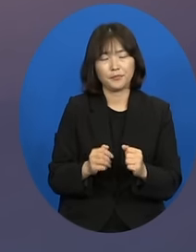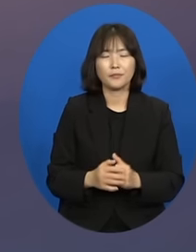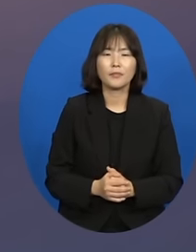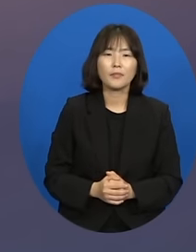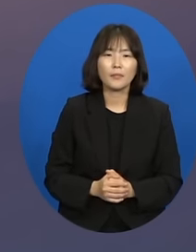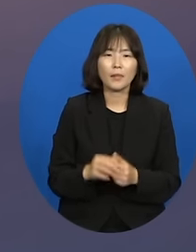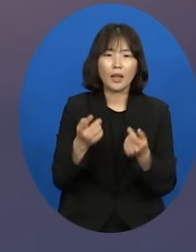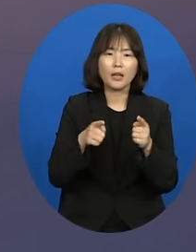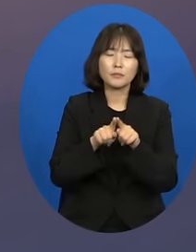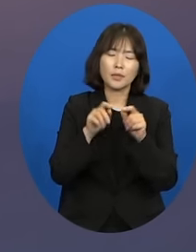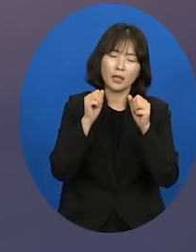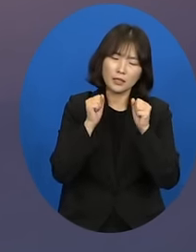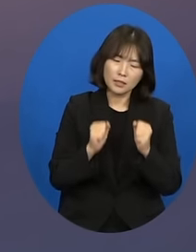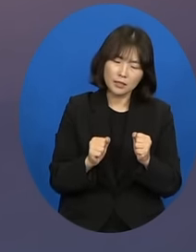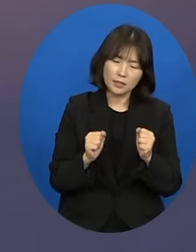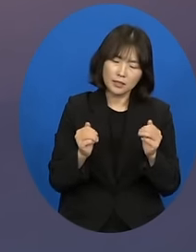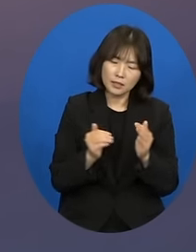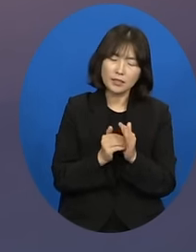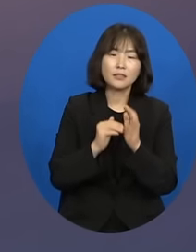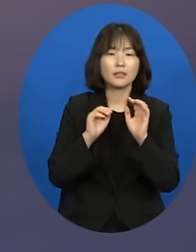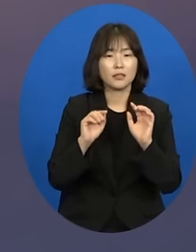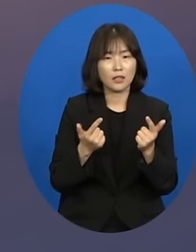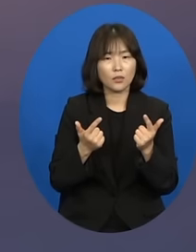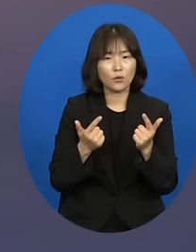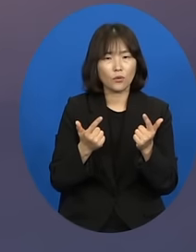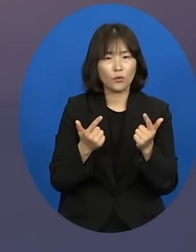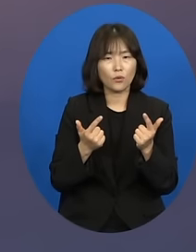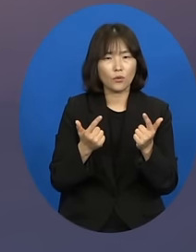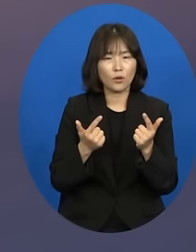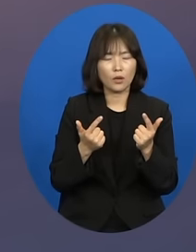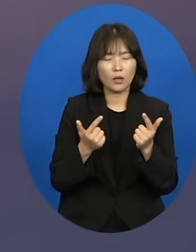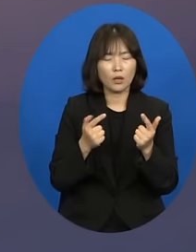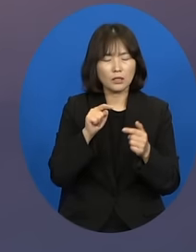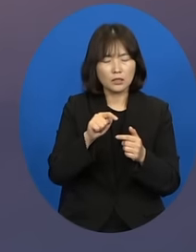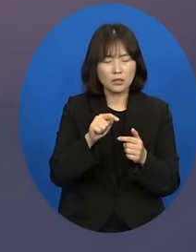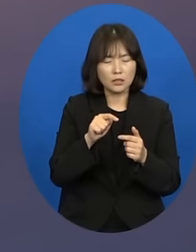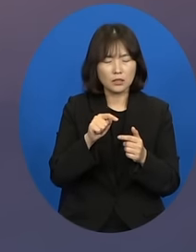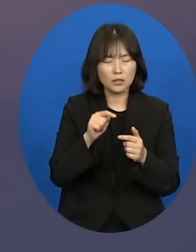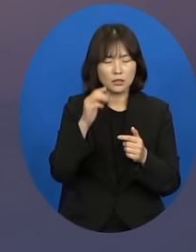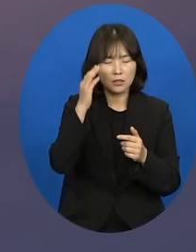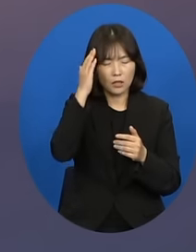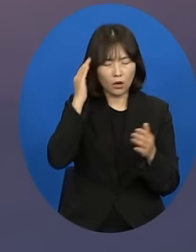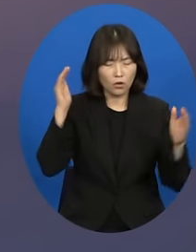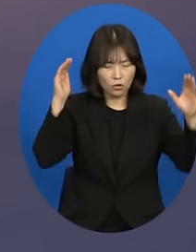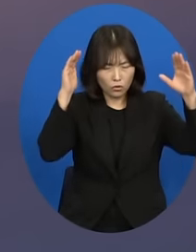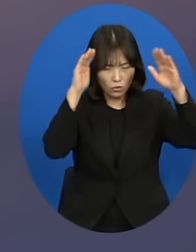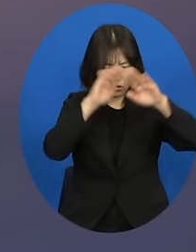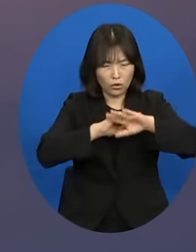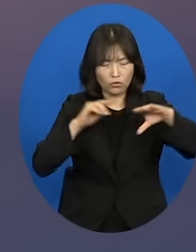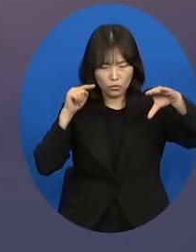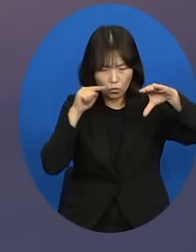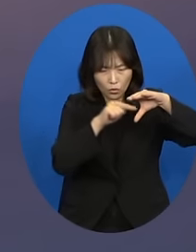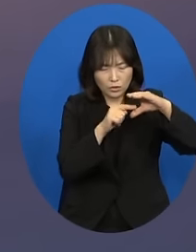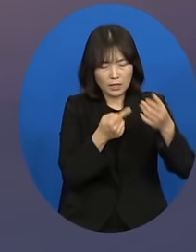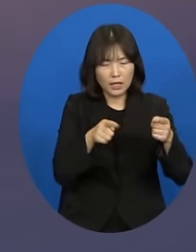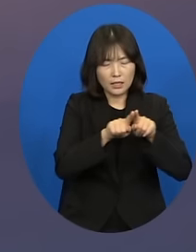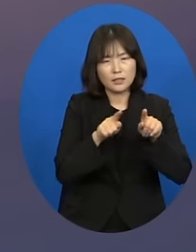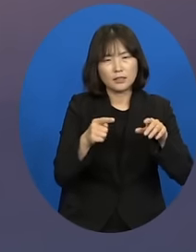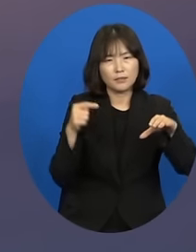함께 하시는 정도가 아니라 그 안에 함께 들어가시죠.